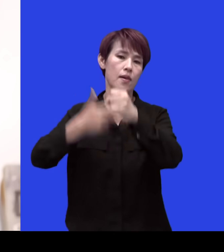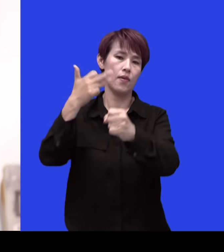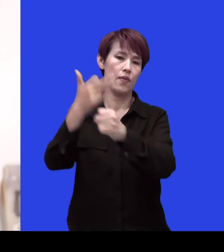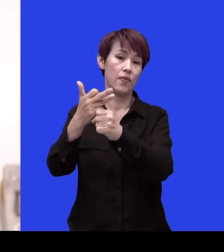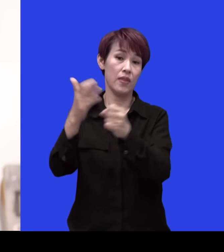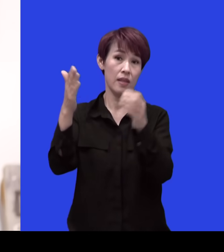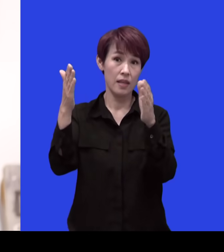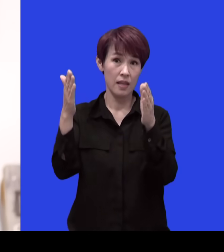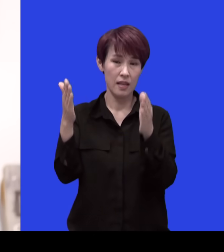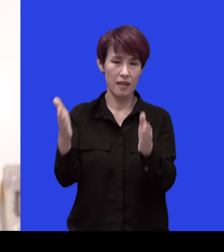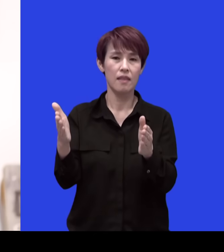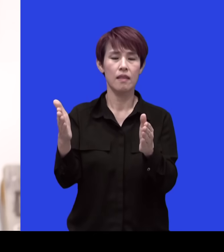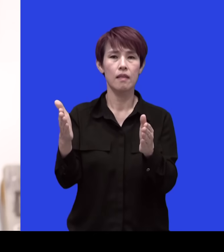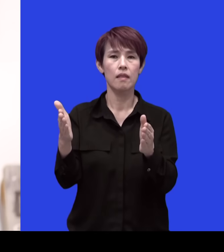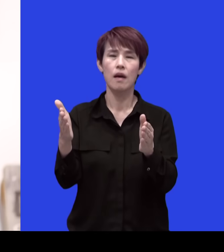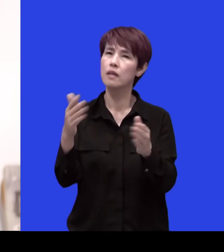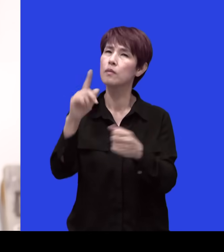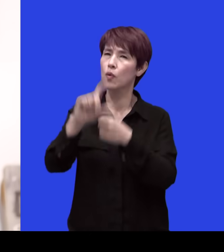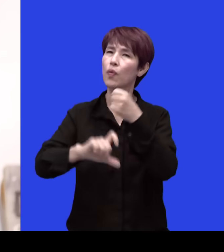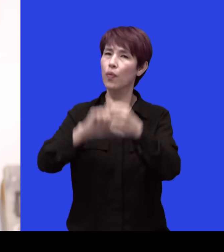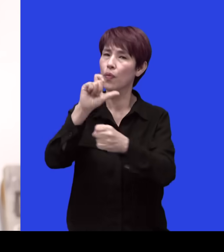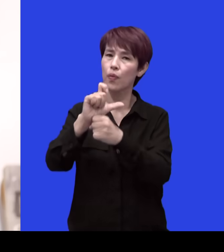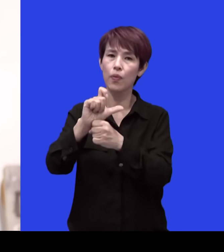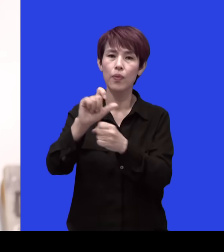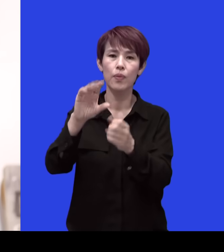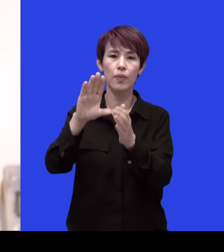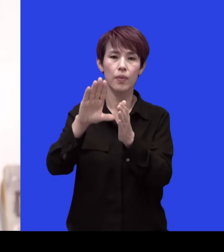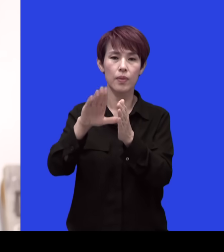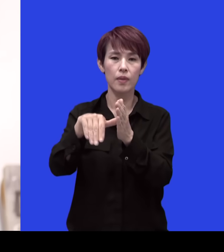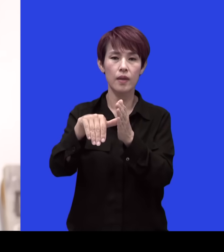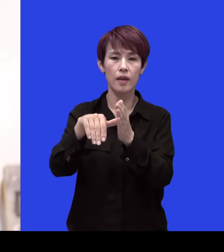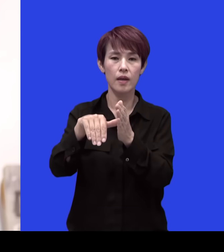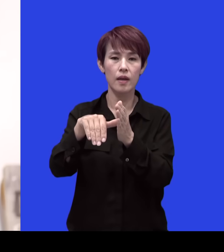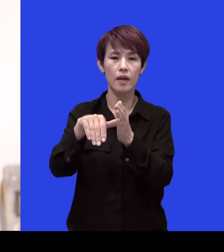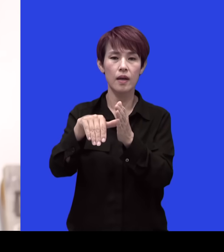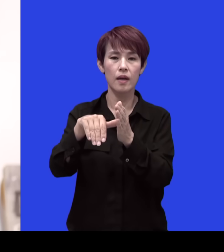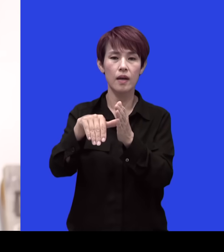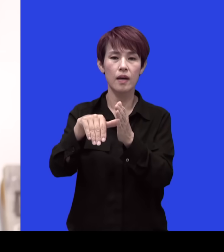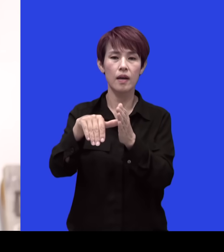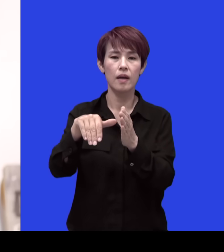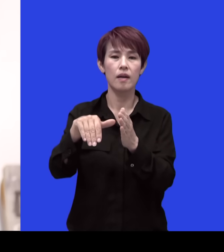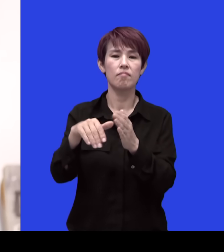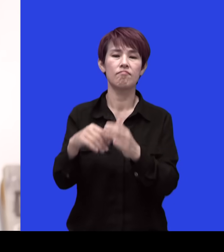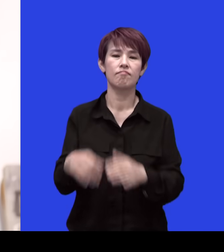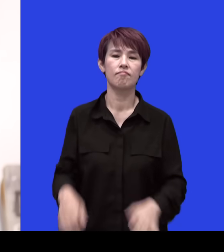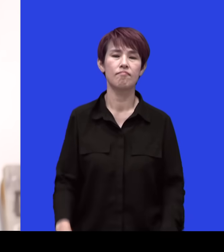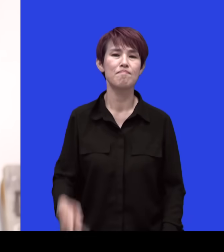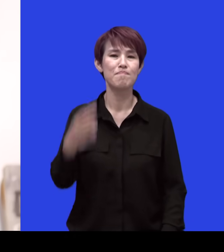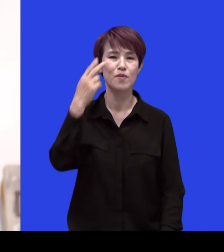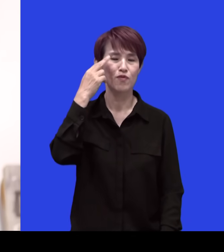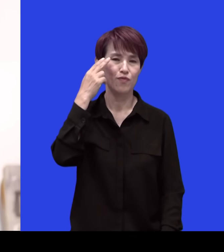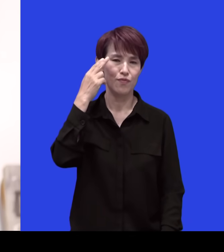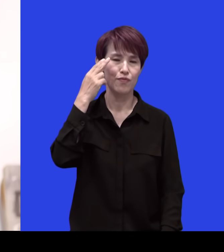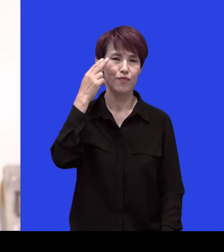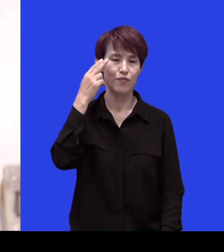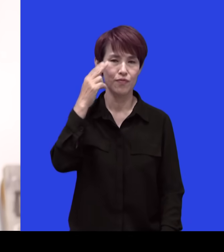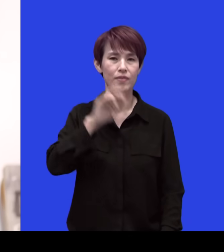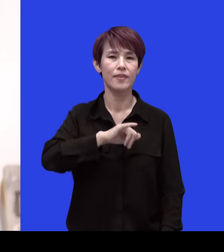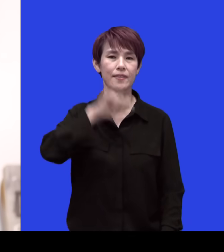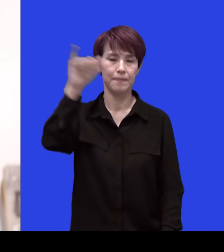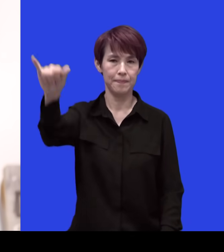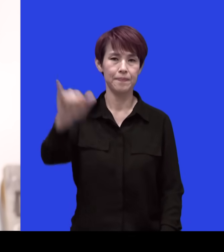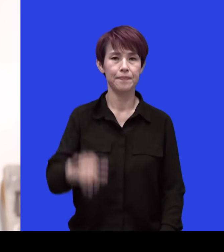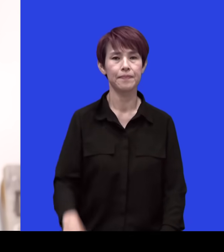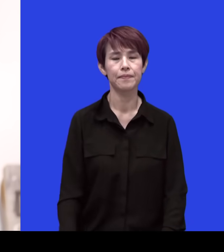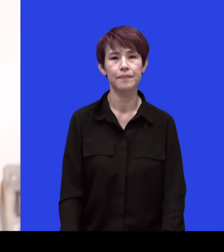예. 목사 한 수 받고 한 15년 됐을 때 예, 예, 이제 부름이 있어가지고 네. 미국으로 이민 목회를